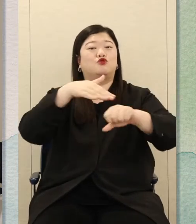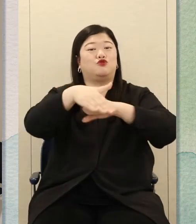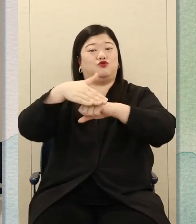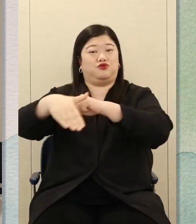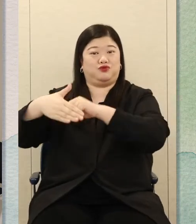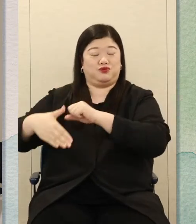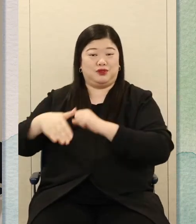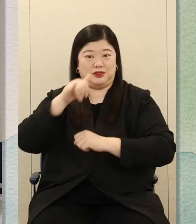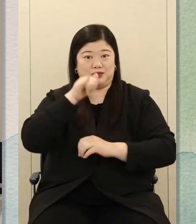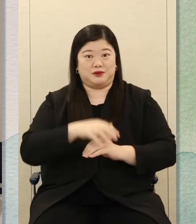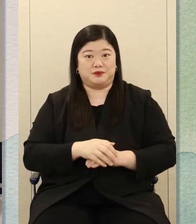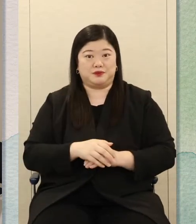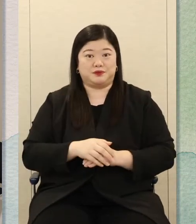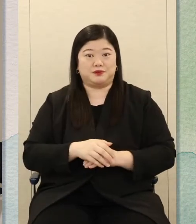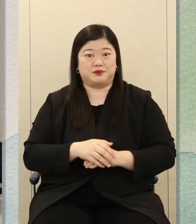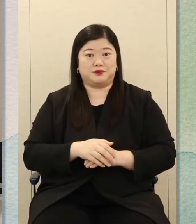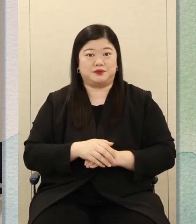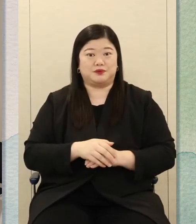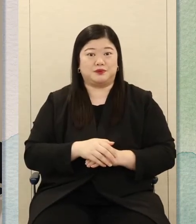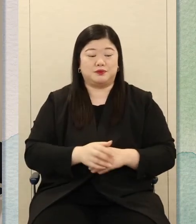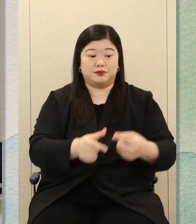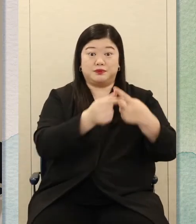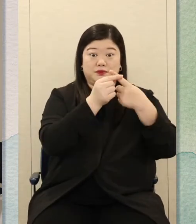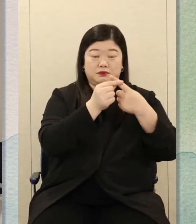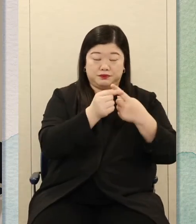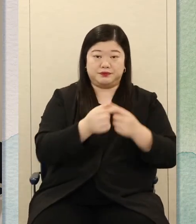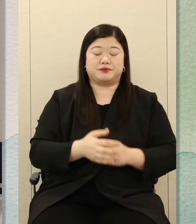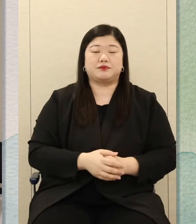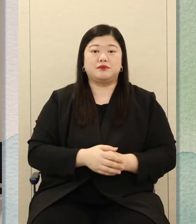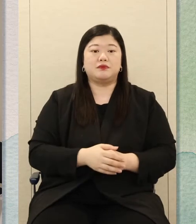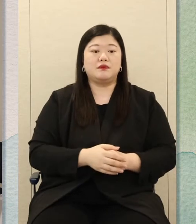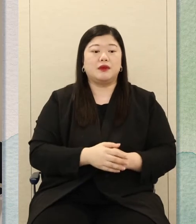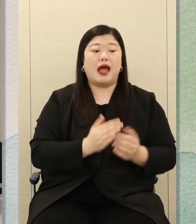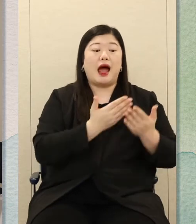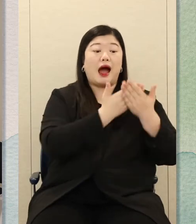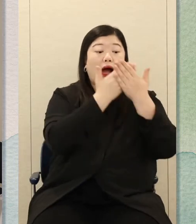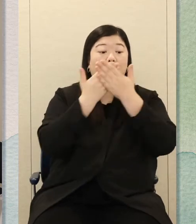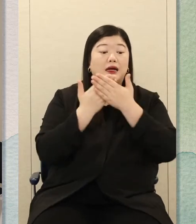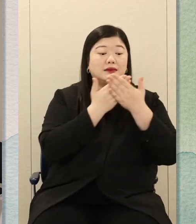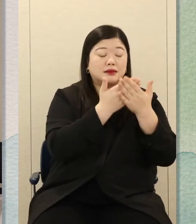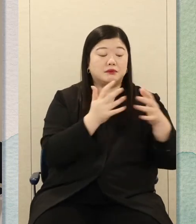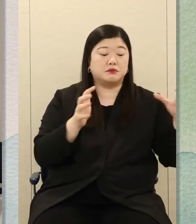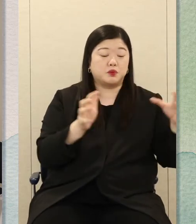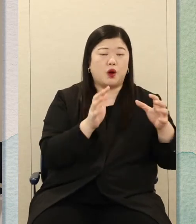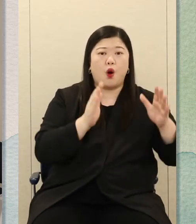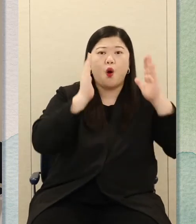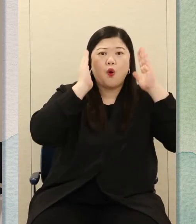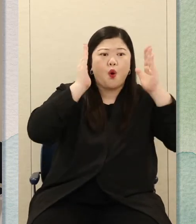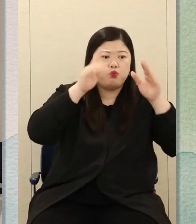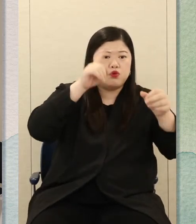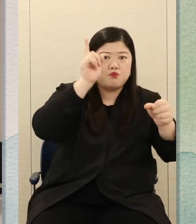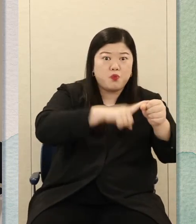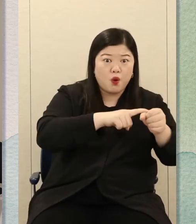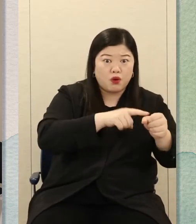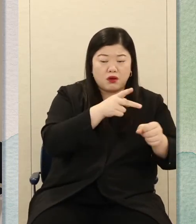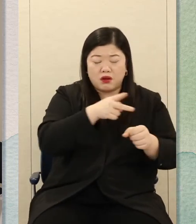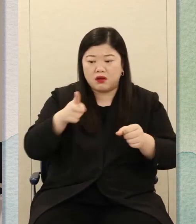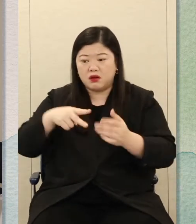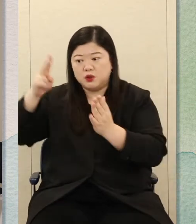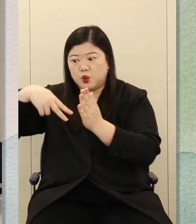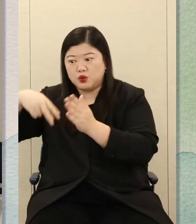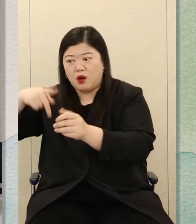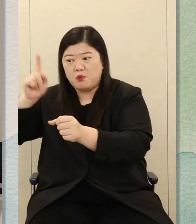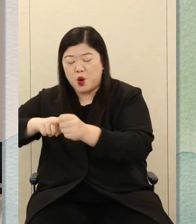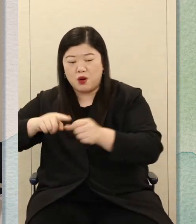있는데요. 학습 공동체는 독서 공동체가 아니다. 저희가 공부하려고 모이는 게 아니거든요. 그래서